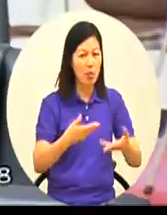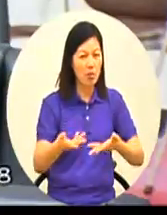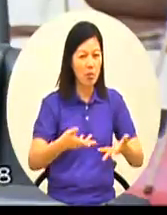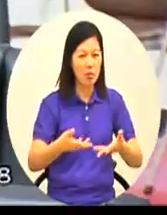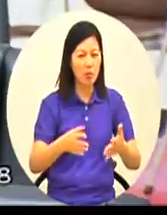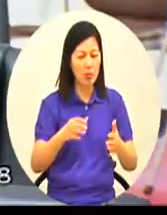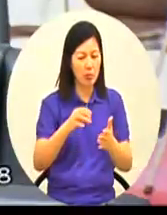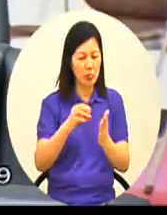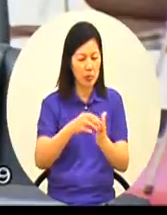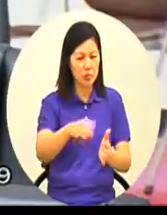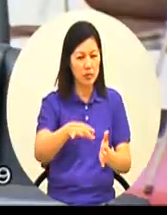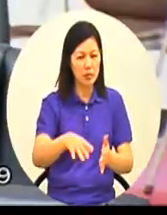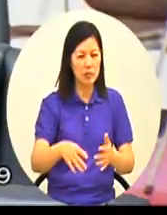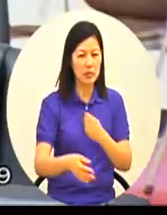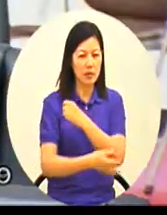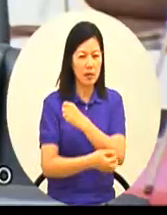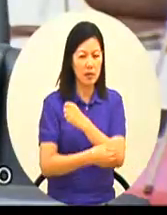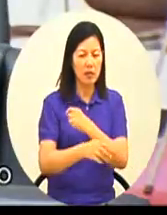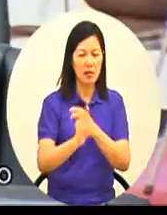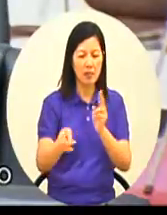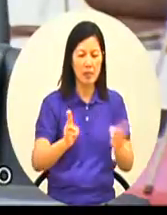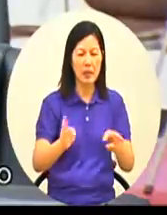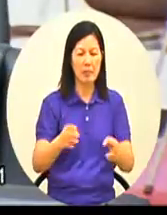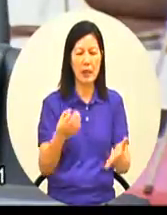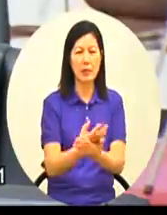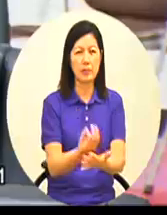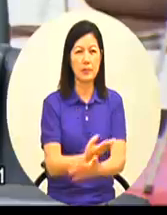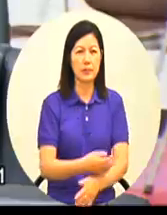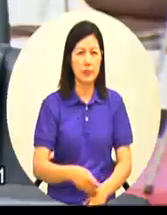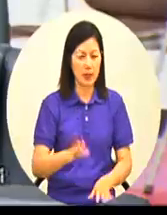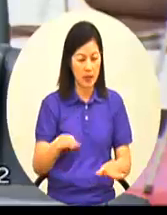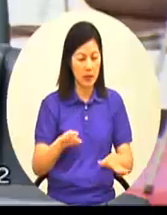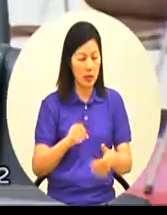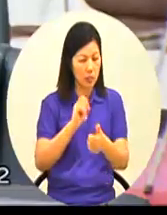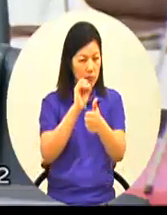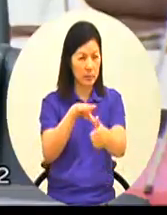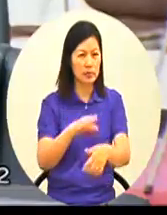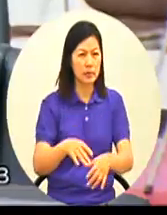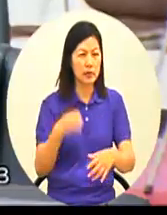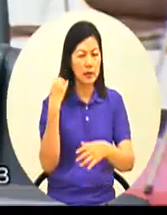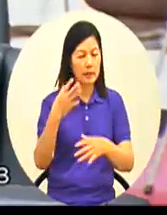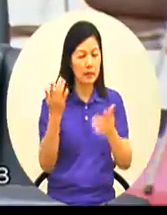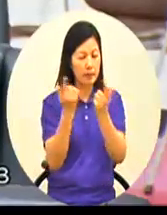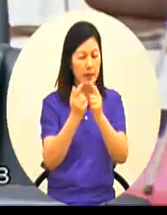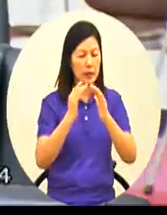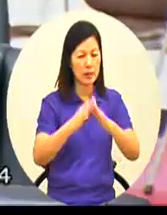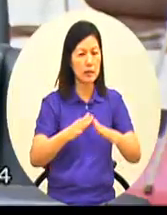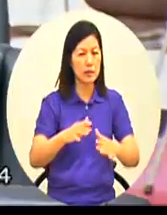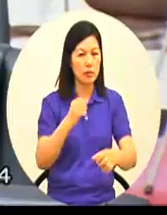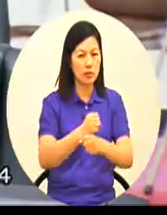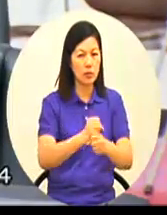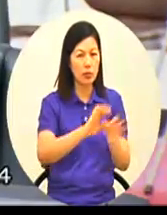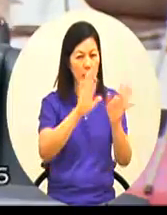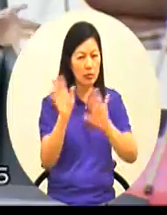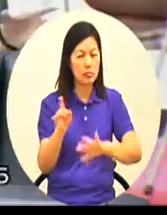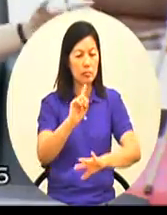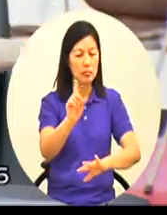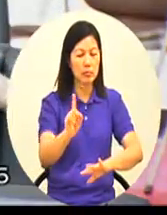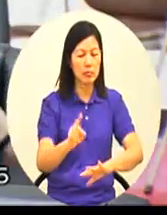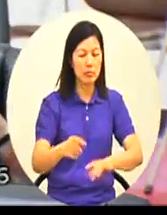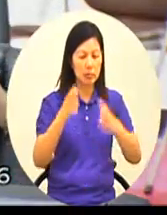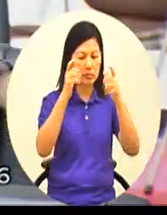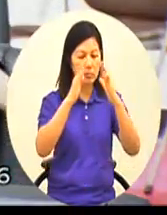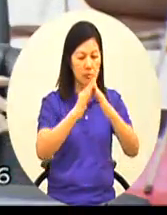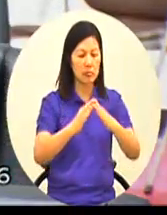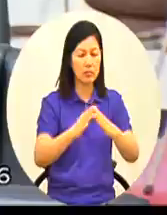多的树木现在都还没有处理。那我这样跟局长反映的就是说，像新北市他们就有一个做法，在我们高雄市同一时